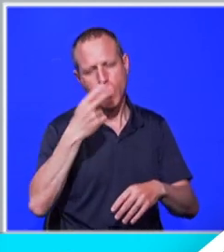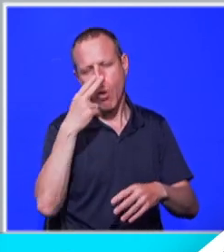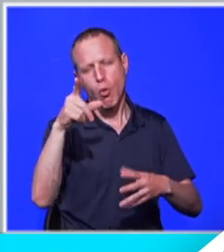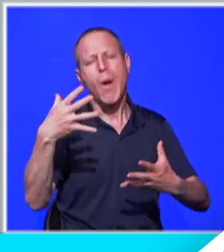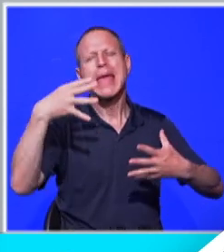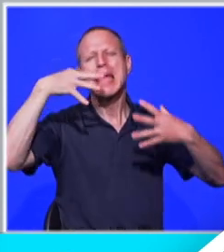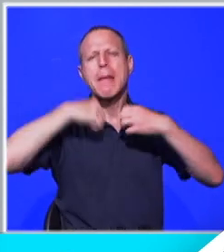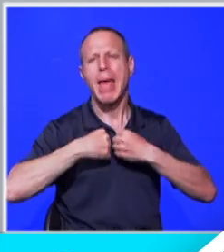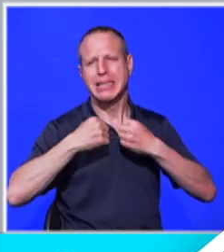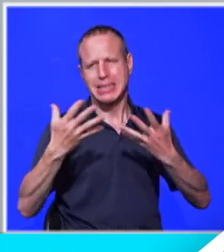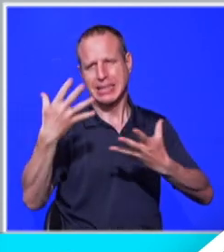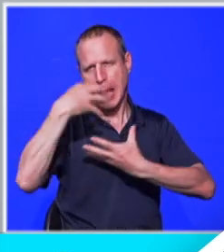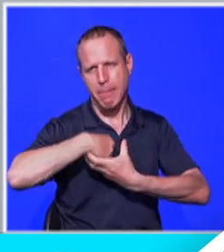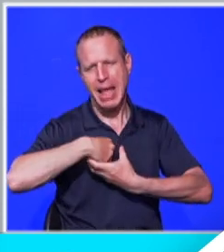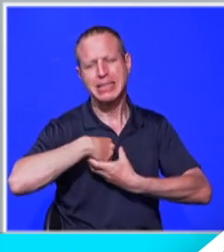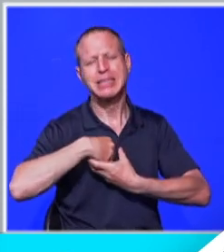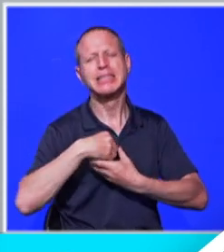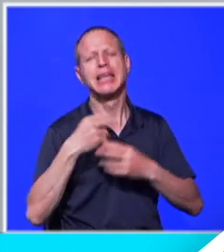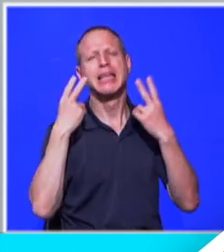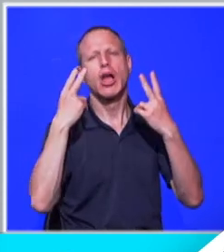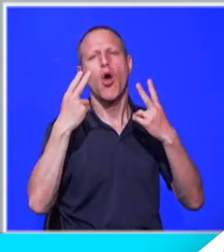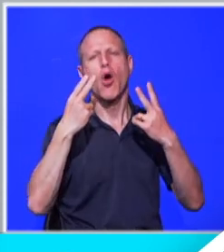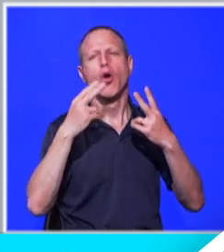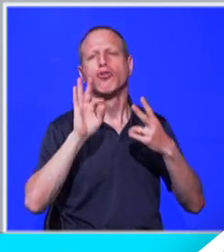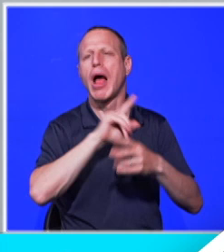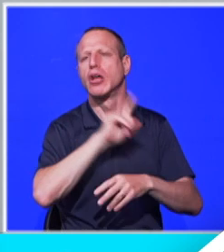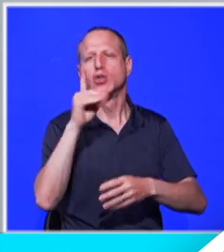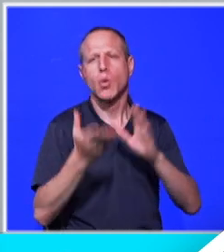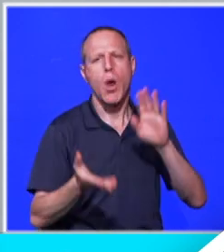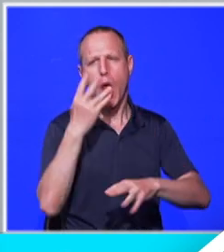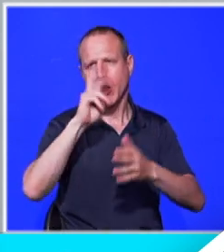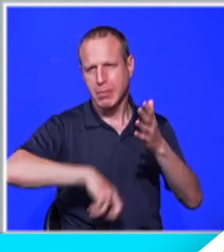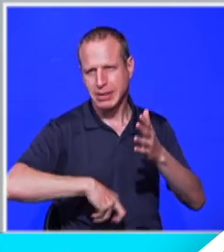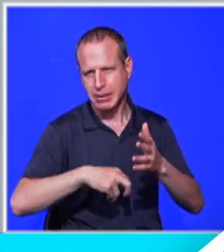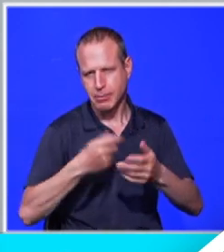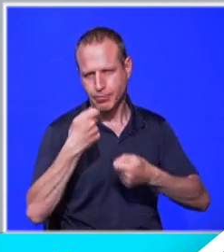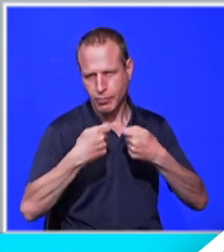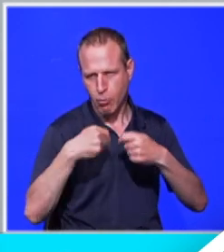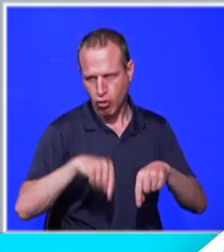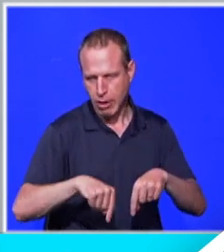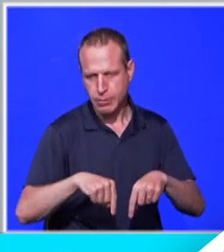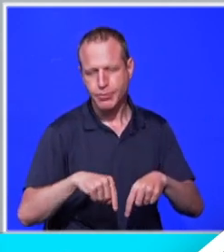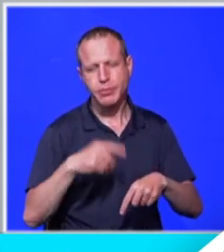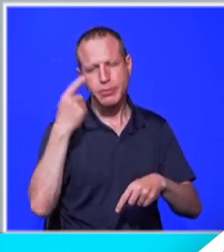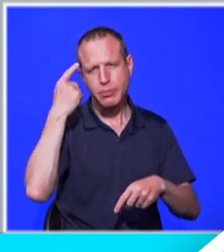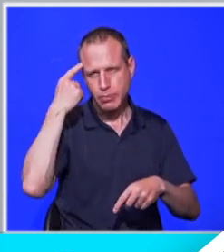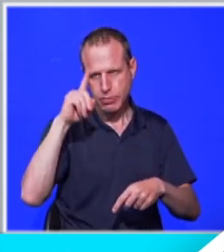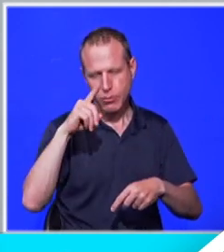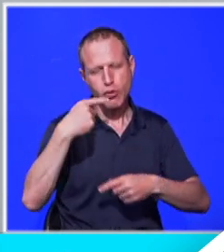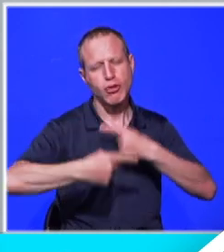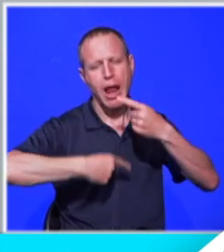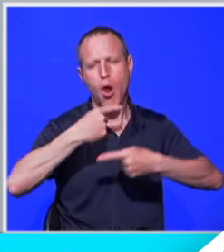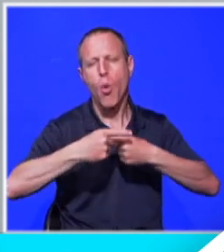את העיקרון של אסור להעלות מיסים במשק הזה. הרעיונות שהתגלגלו באוצר